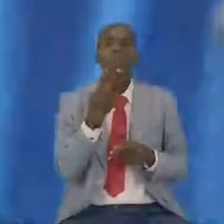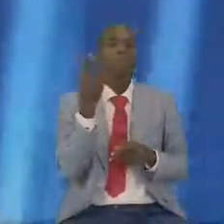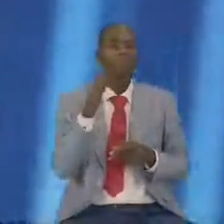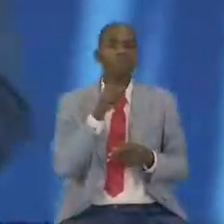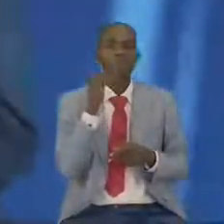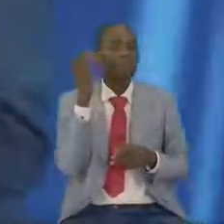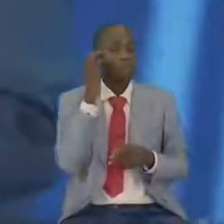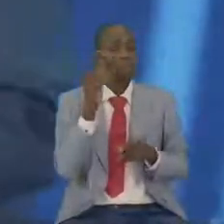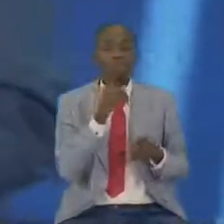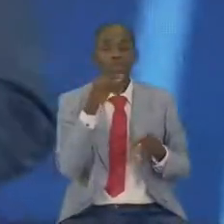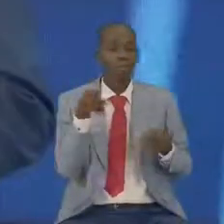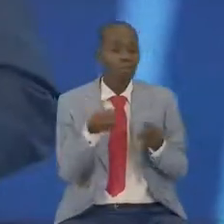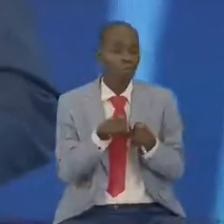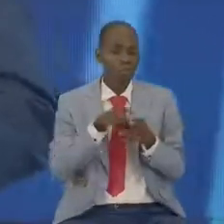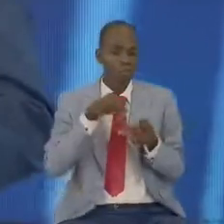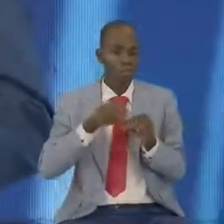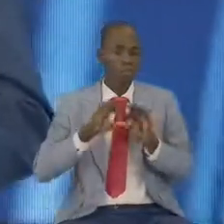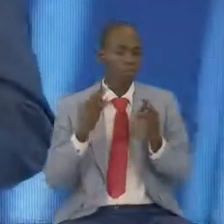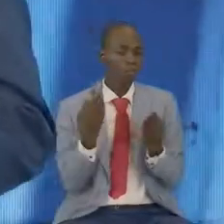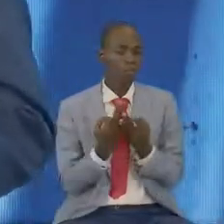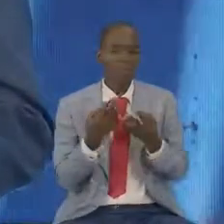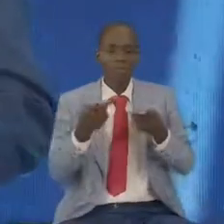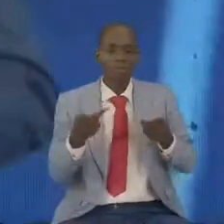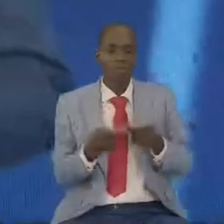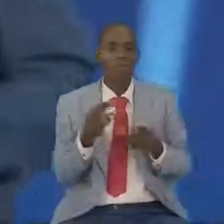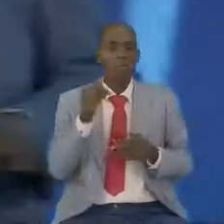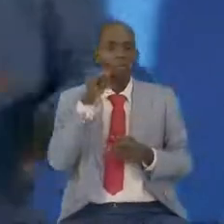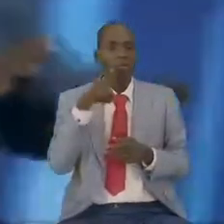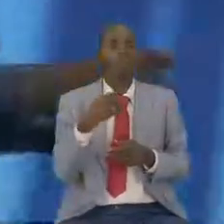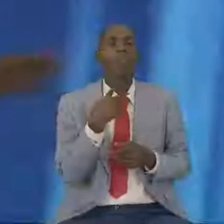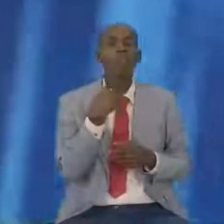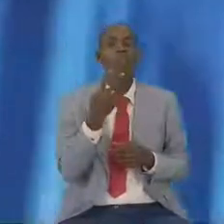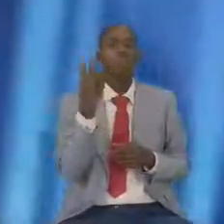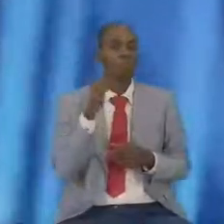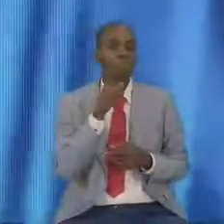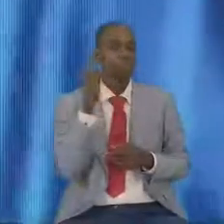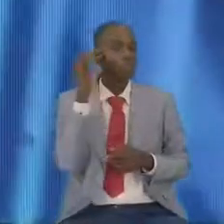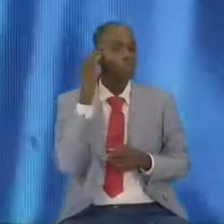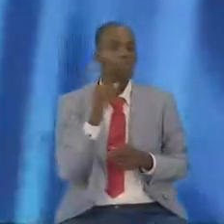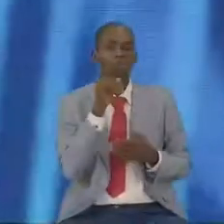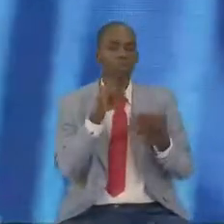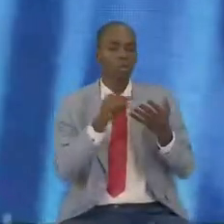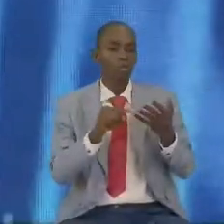Même pas dans le rassemblement familial. On n'entendait pas sa voix.